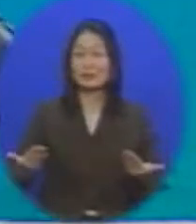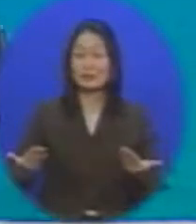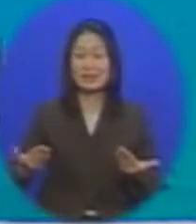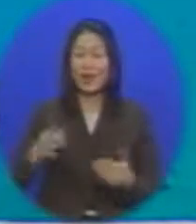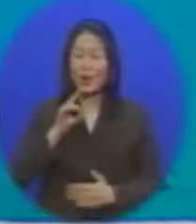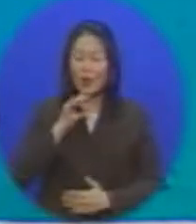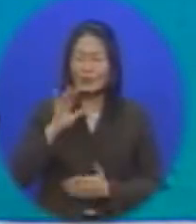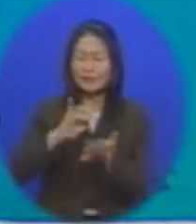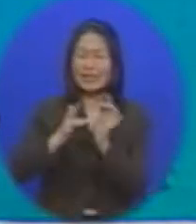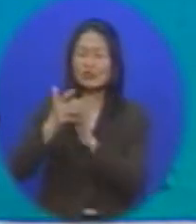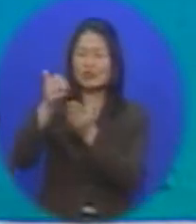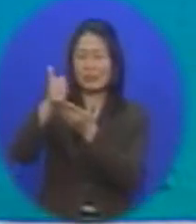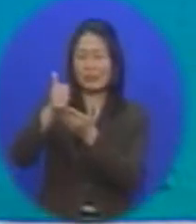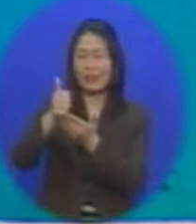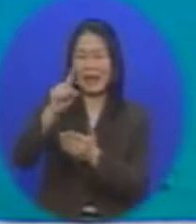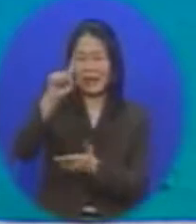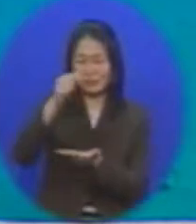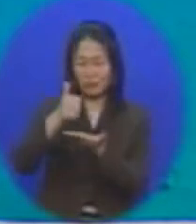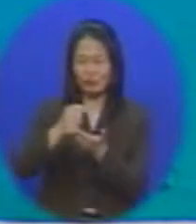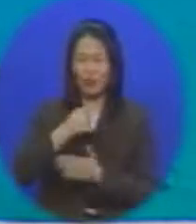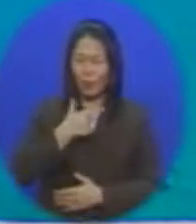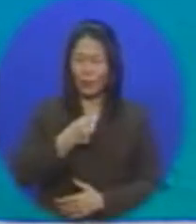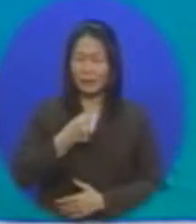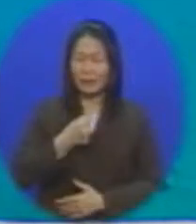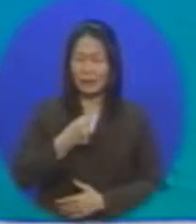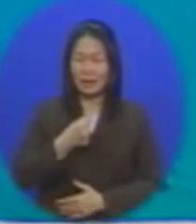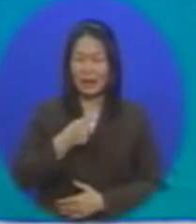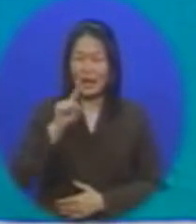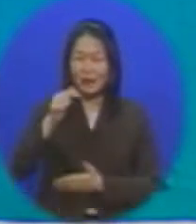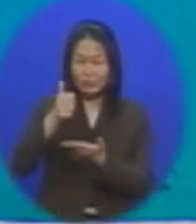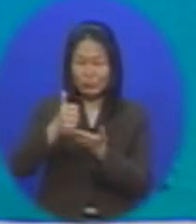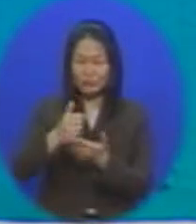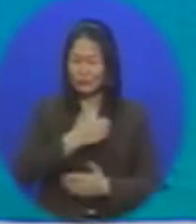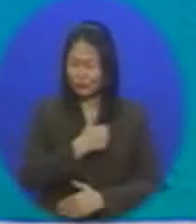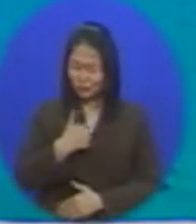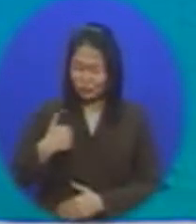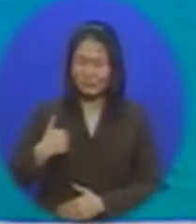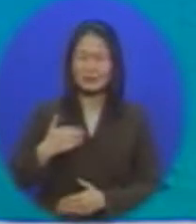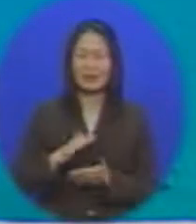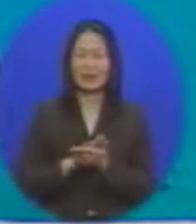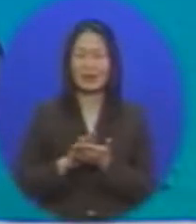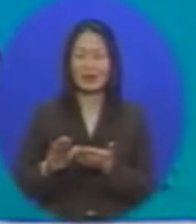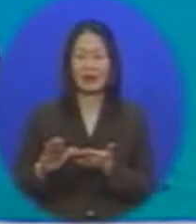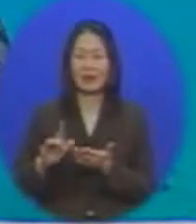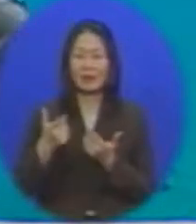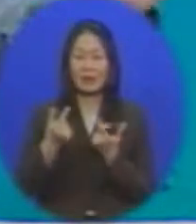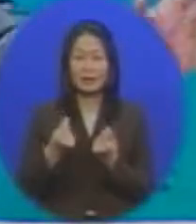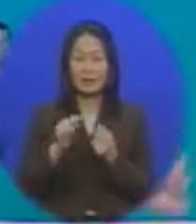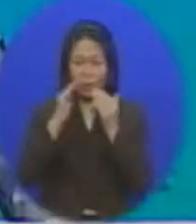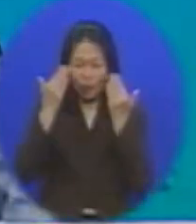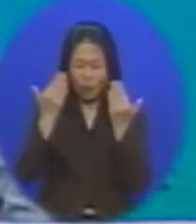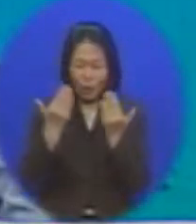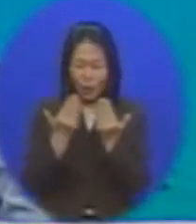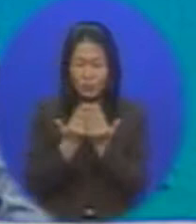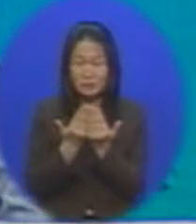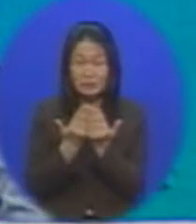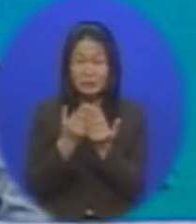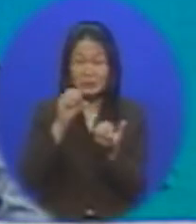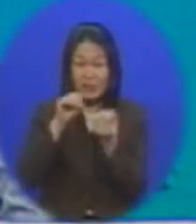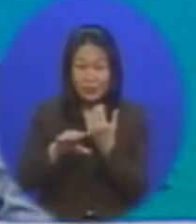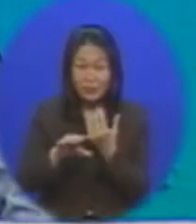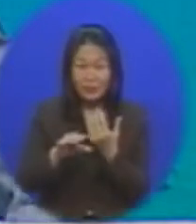저는 오직 예수님을 원합니다 예수님 한 분이면 충분합니다 거기에 모든 답이 다 들어